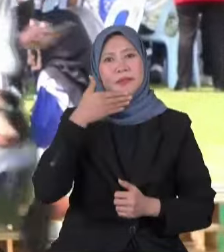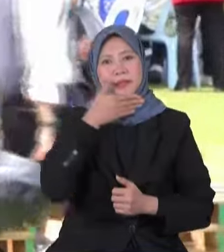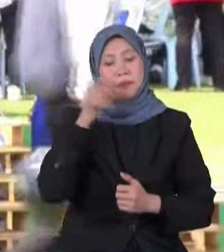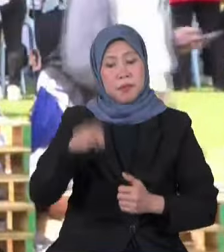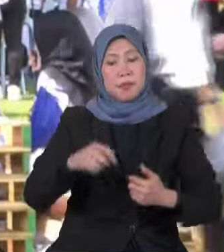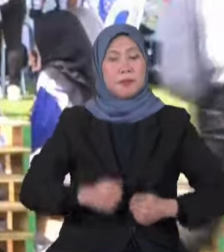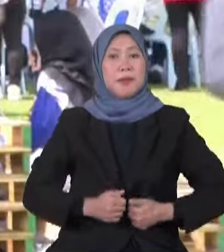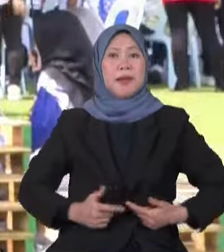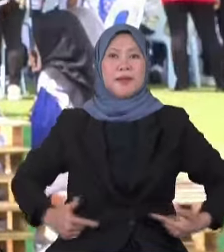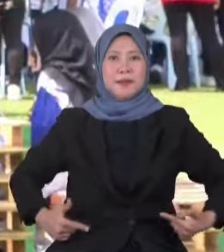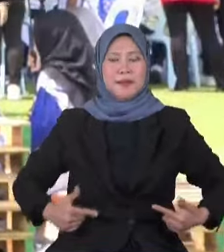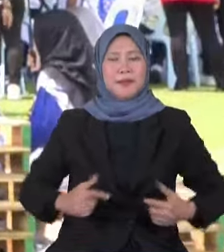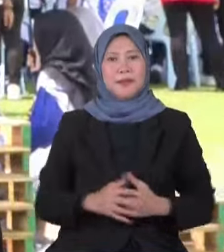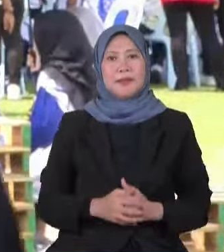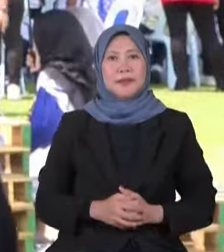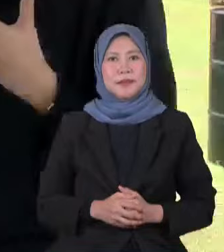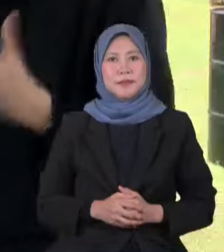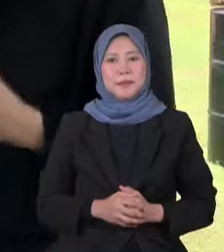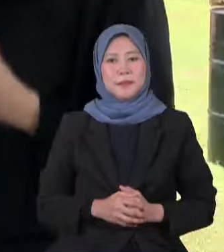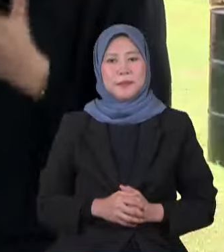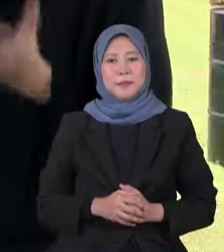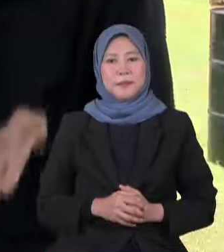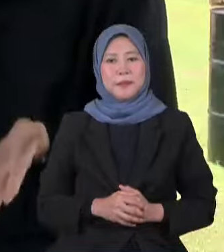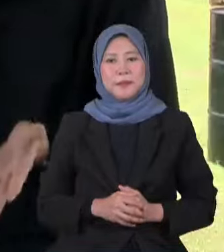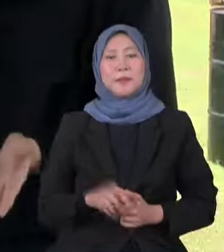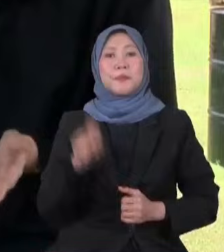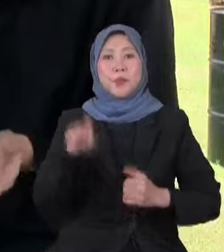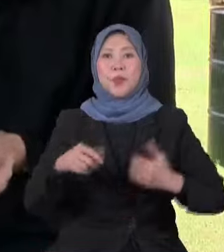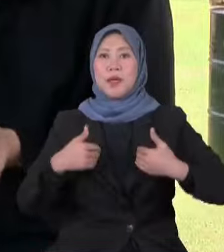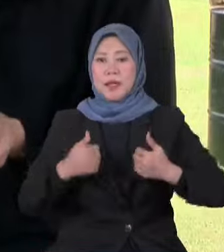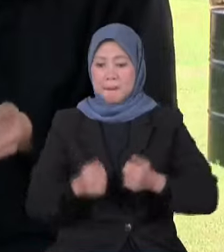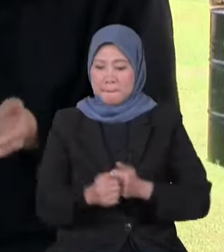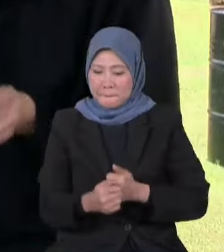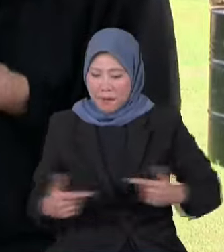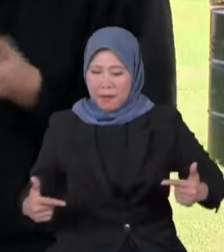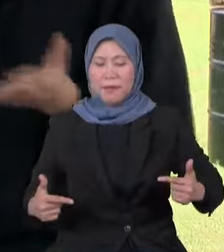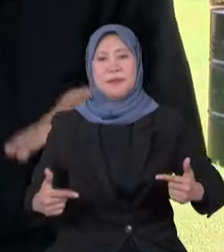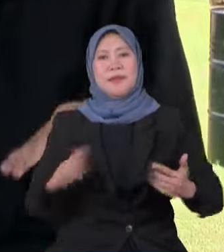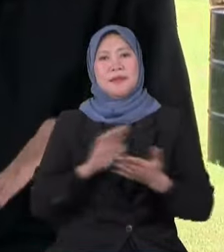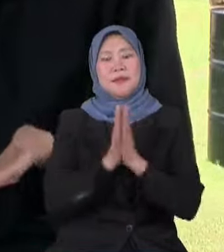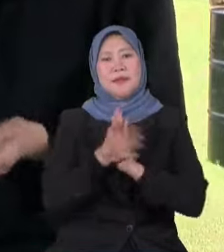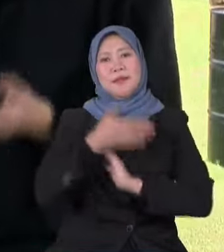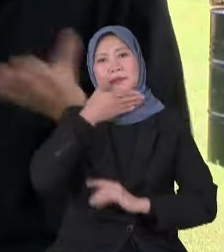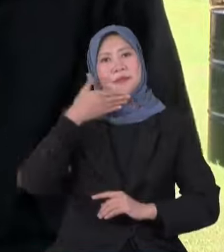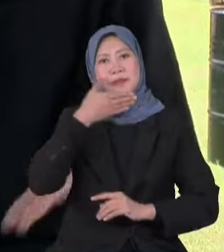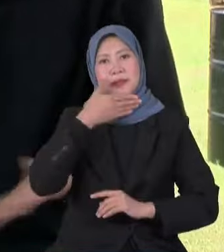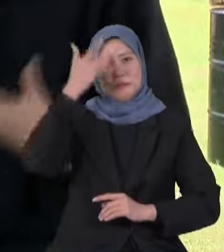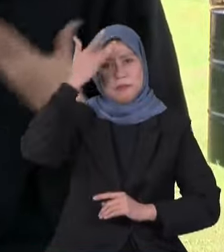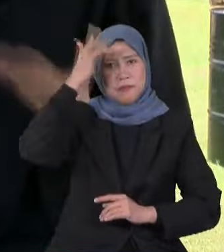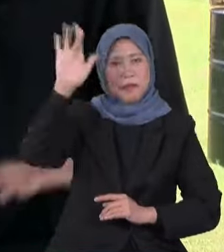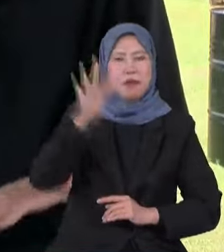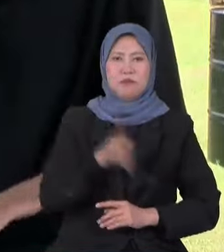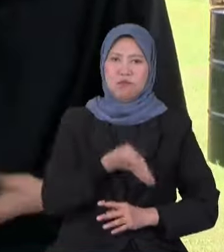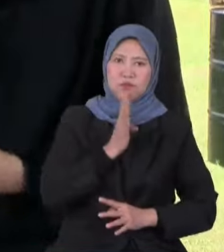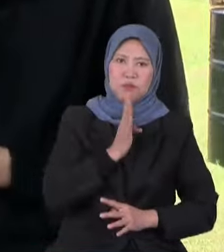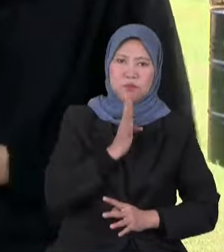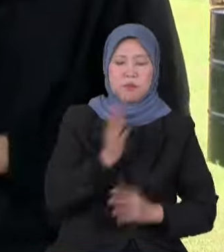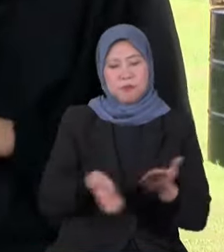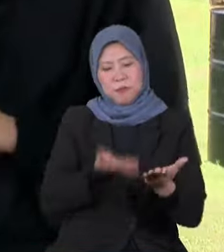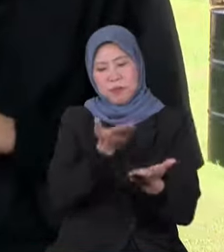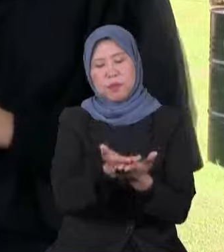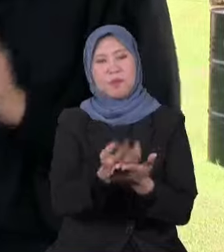berani. Ya, betul. Sebab kita perlukan keberanian untuk jadi seorang belia yang pandai bersuara, yang berani bersuara, yang